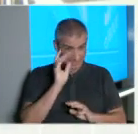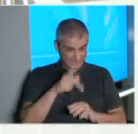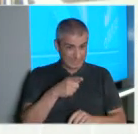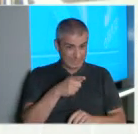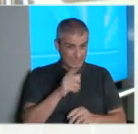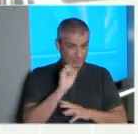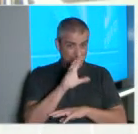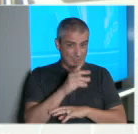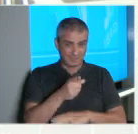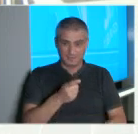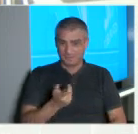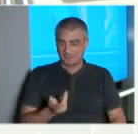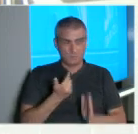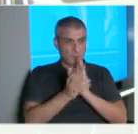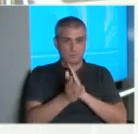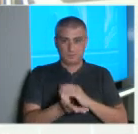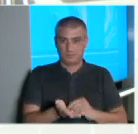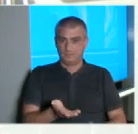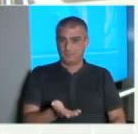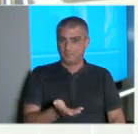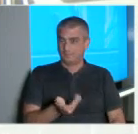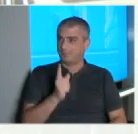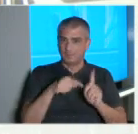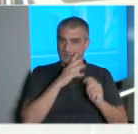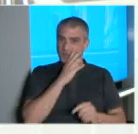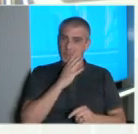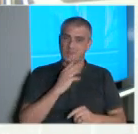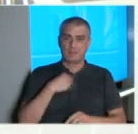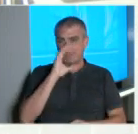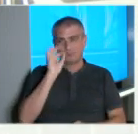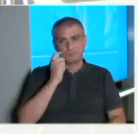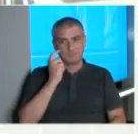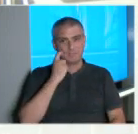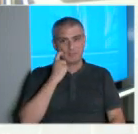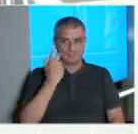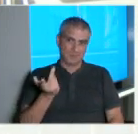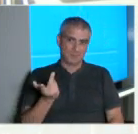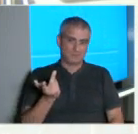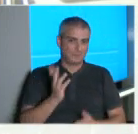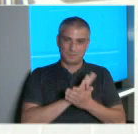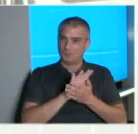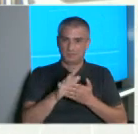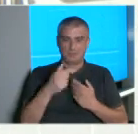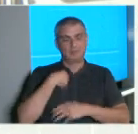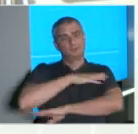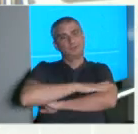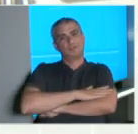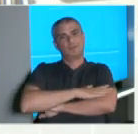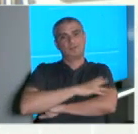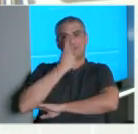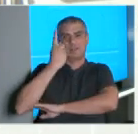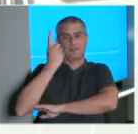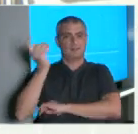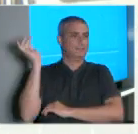יש צורך לשדר אותם, או שזה מיותר? לפעמים אני רואה בשביל לצחוק קצת, אתה מבין? פשוט אני יושב, אחד